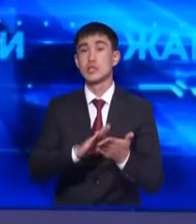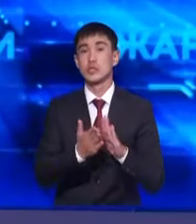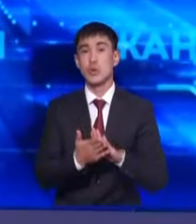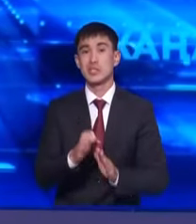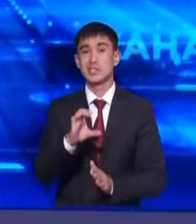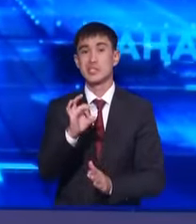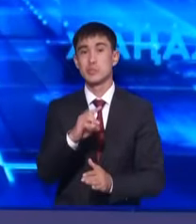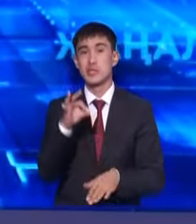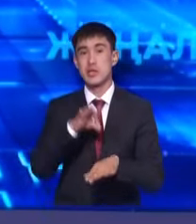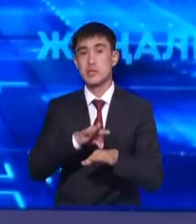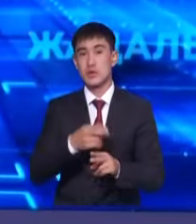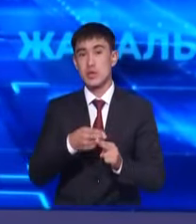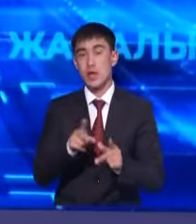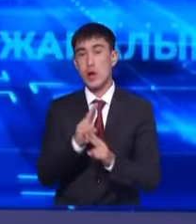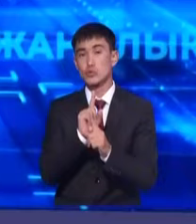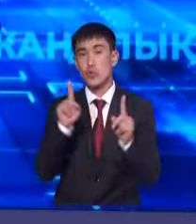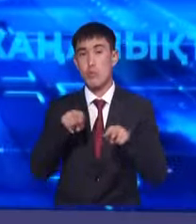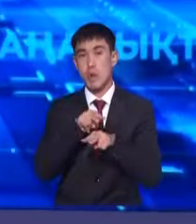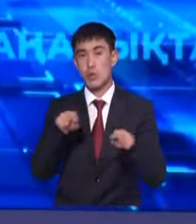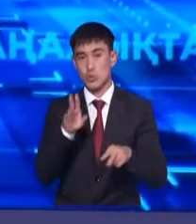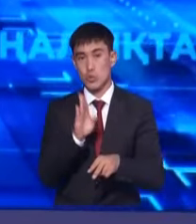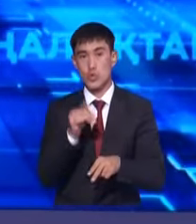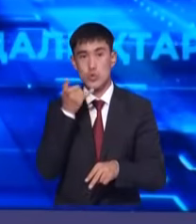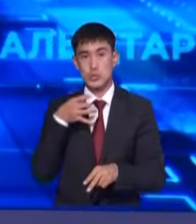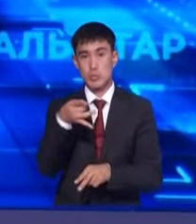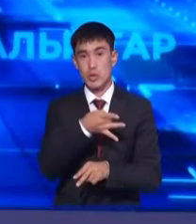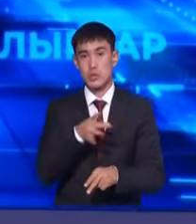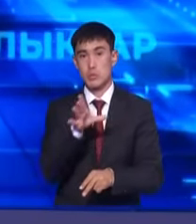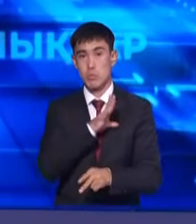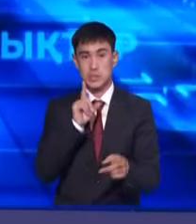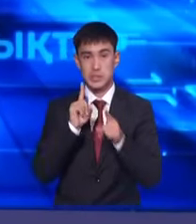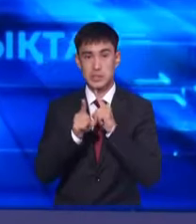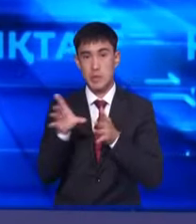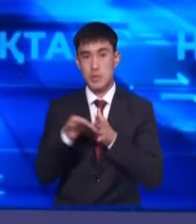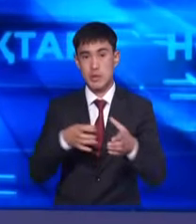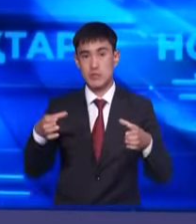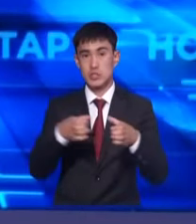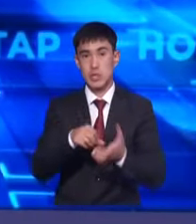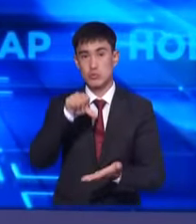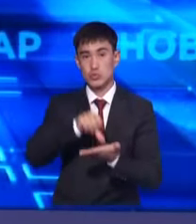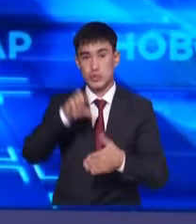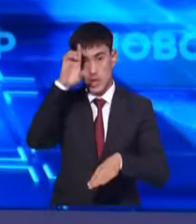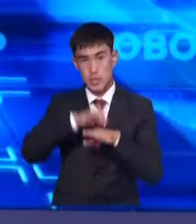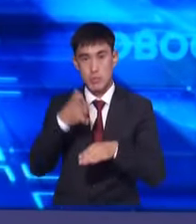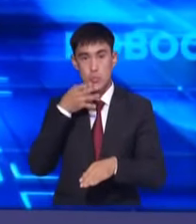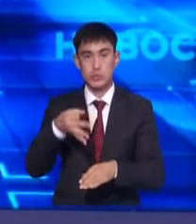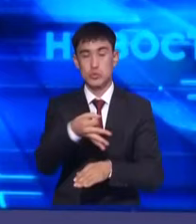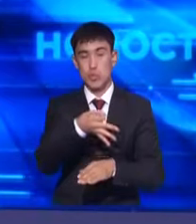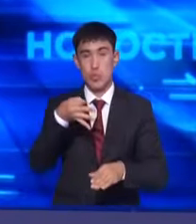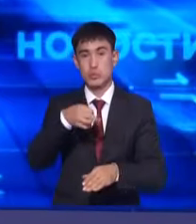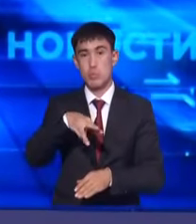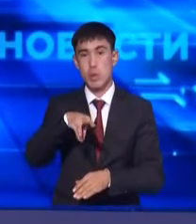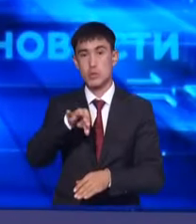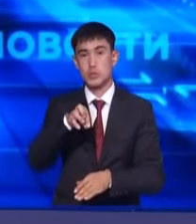Ситуация с сибирской язвой находится на особом контроле. В Уйгурском районе состоялось заседание оперативного штаба с участием акима